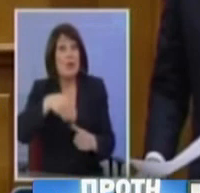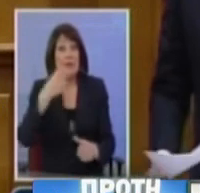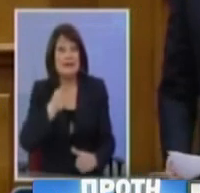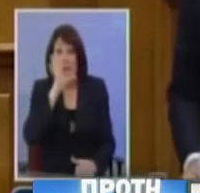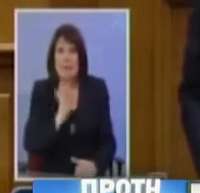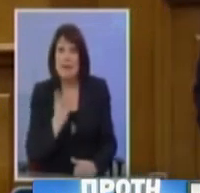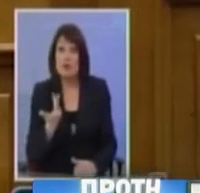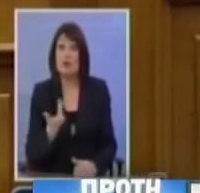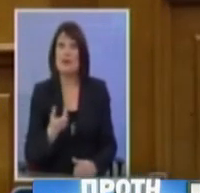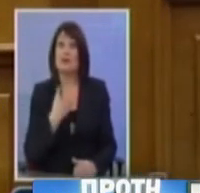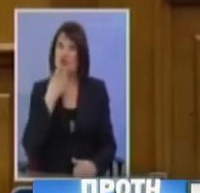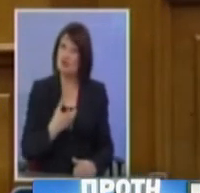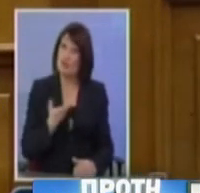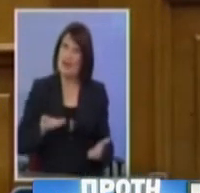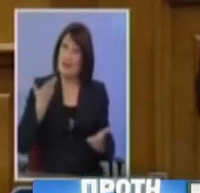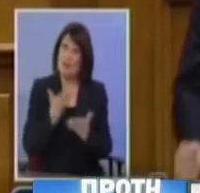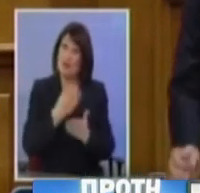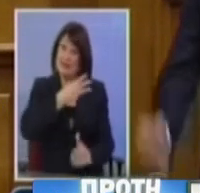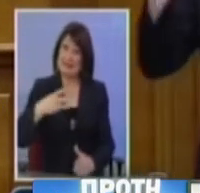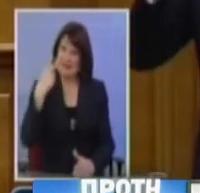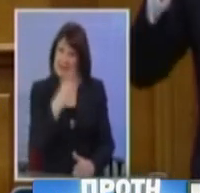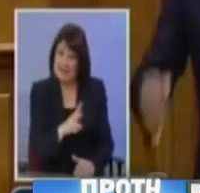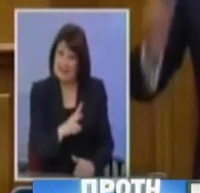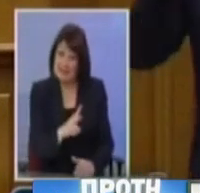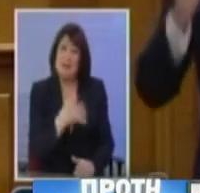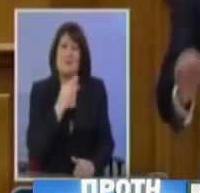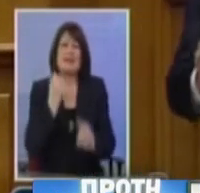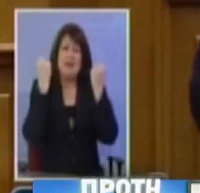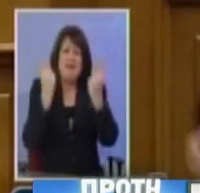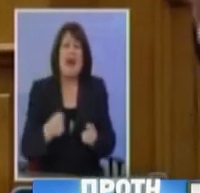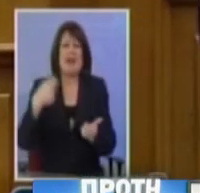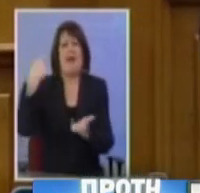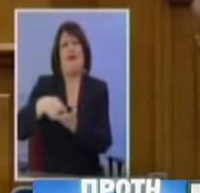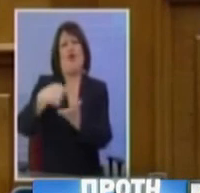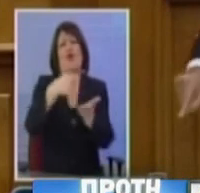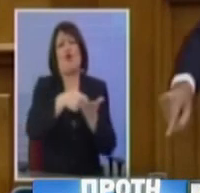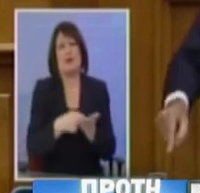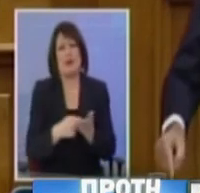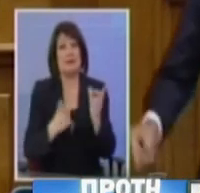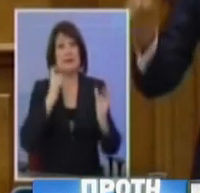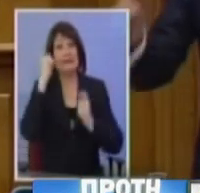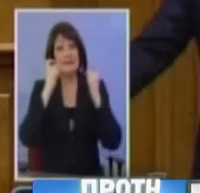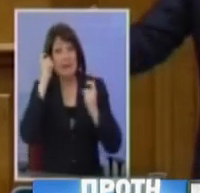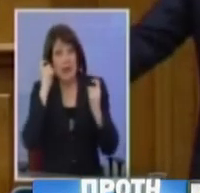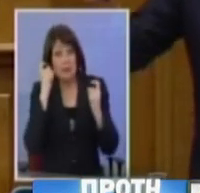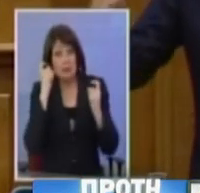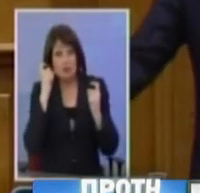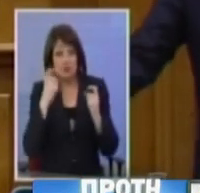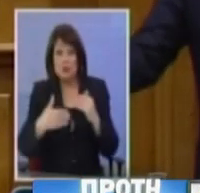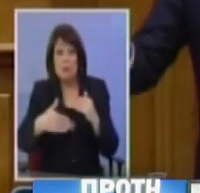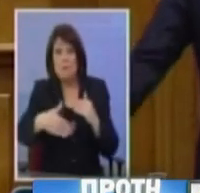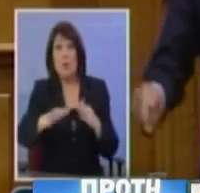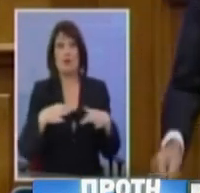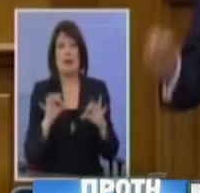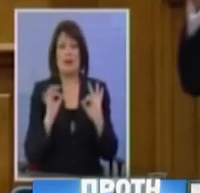υπάρχει στοιχείο σοβαρότητα στην οικονομική πρόταση του ΣΥΡΙΖΑ, είναι μια βαρύτατη φορολογία. Εάν δεν λάβουμε υπόψη μας σε ποιο φορολογικό σημείο εκκινούμε αυτή τη